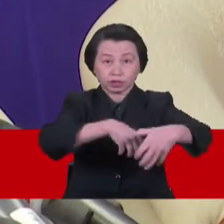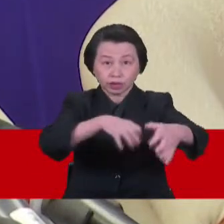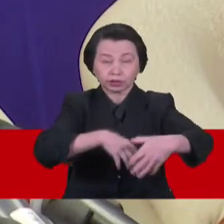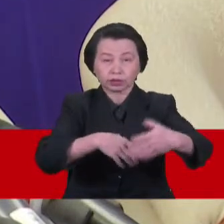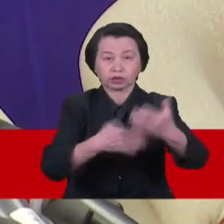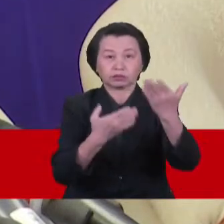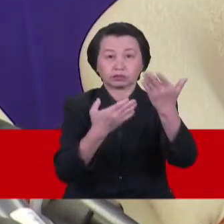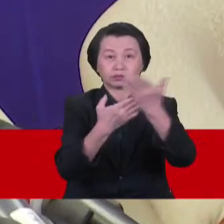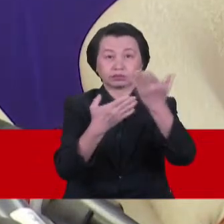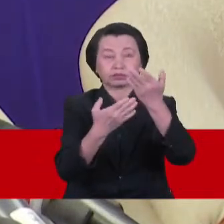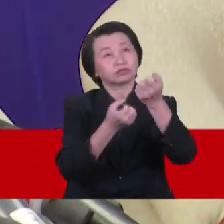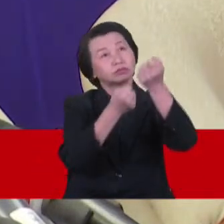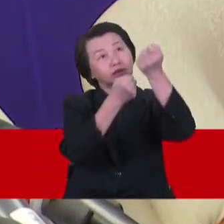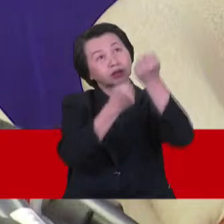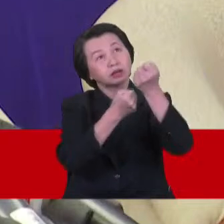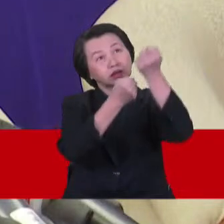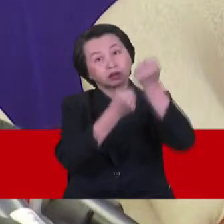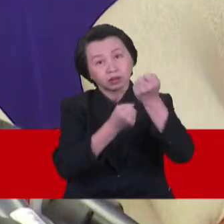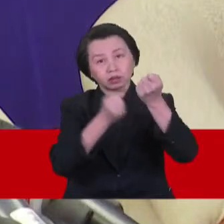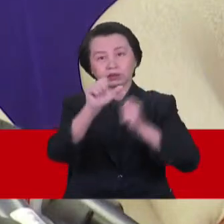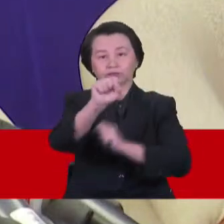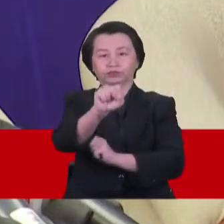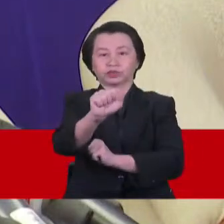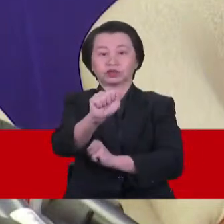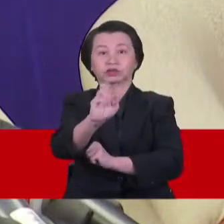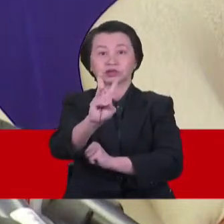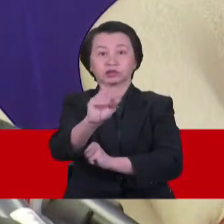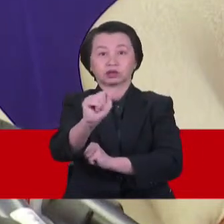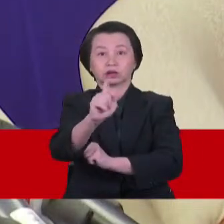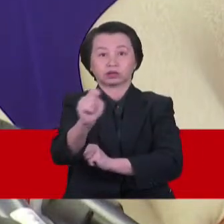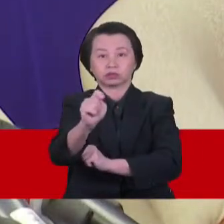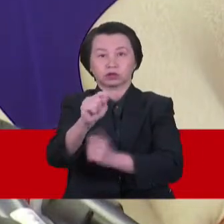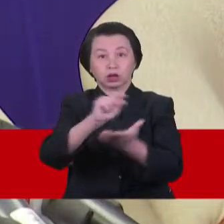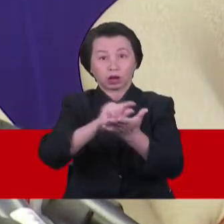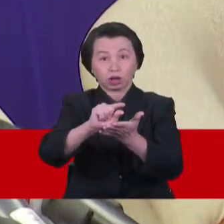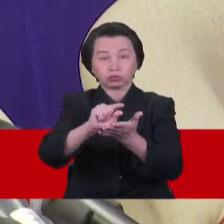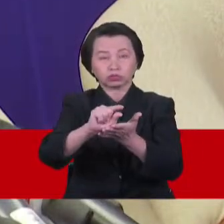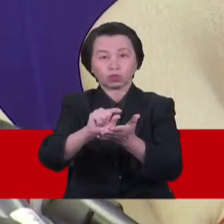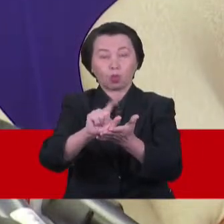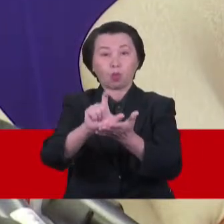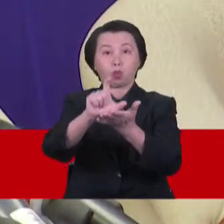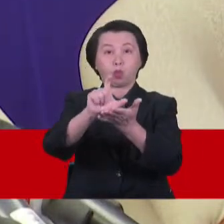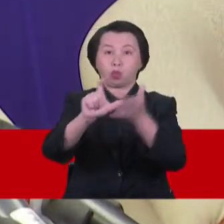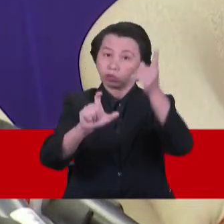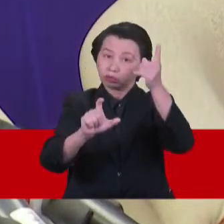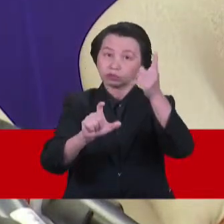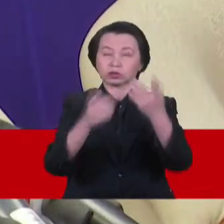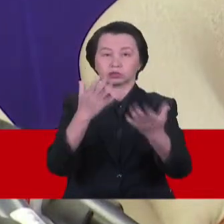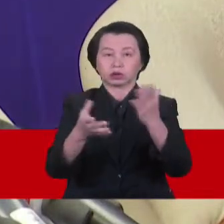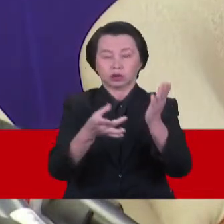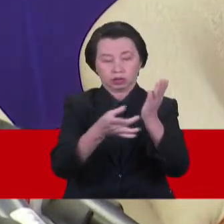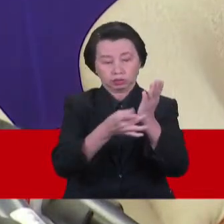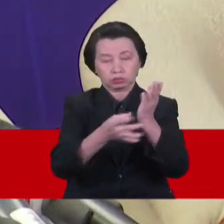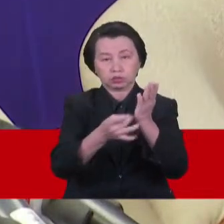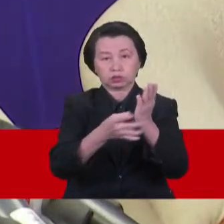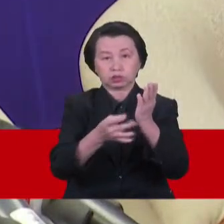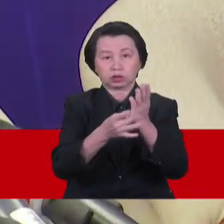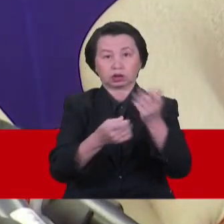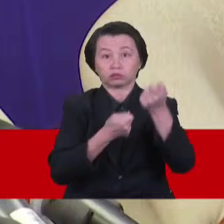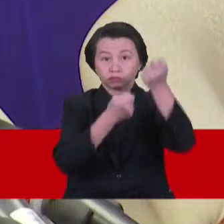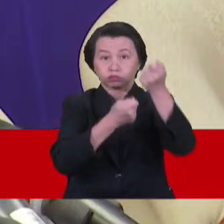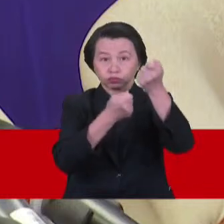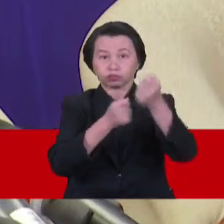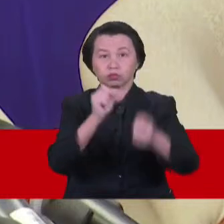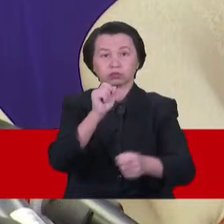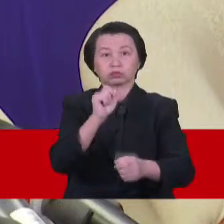sawit lebih apa, gaji mungkin lebih besar kat sana sebab harga minyak sawit di pasaran sekarang